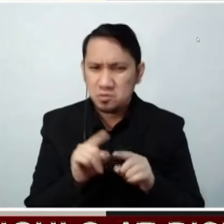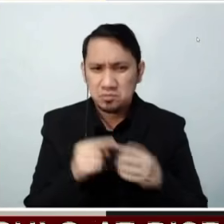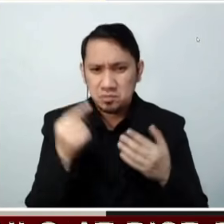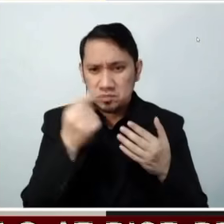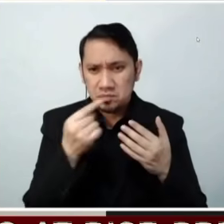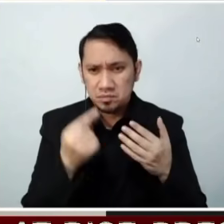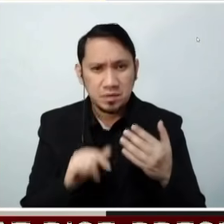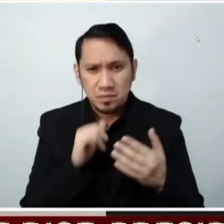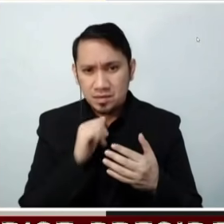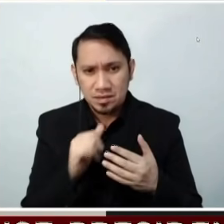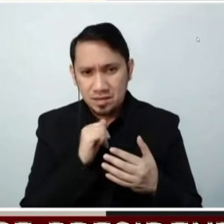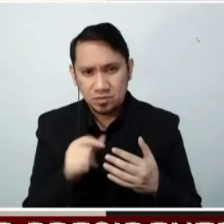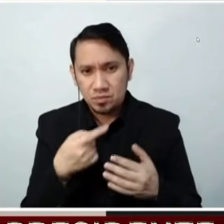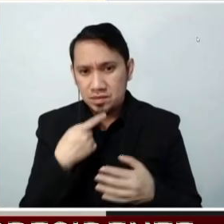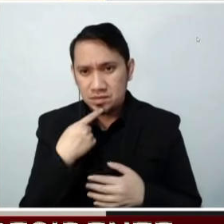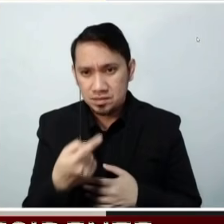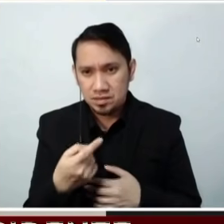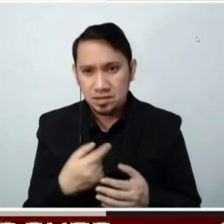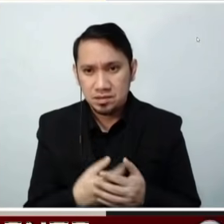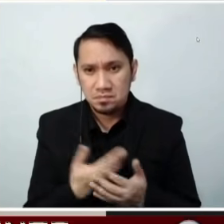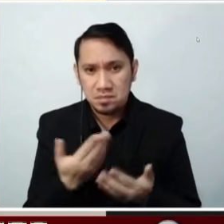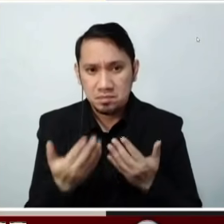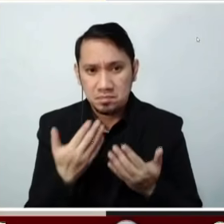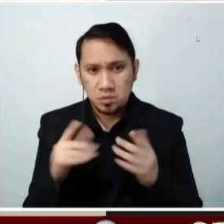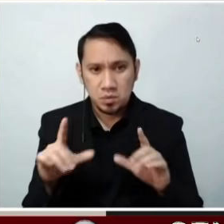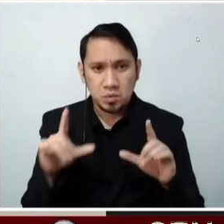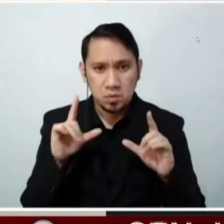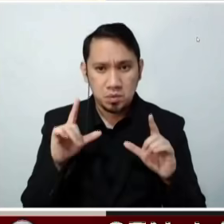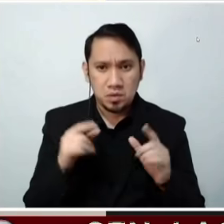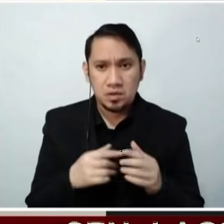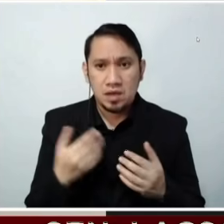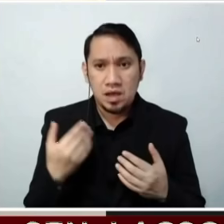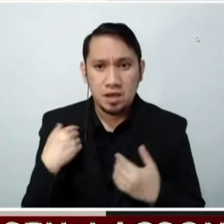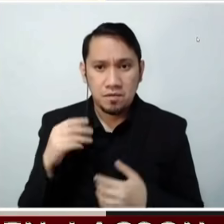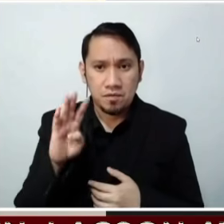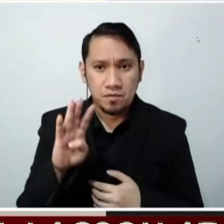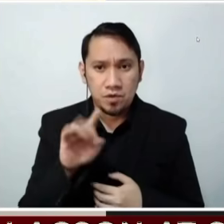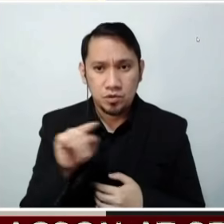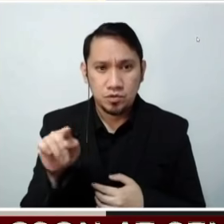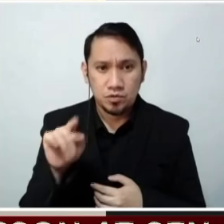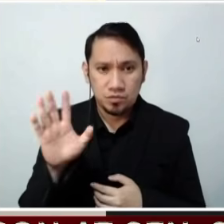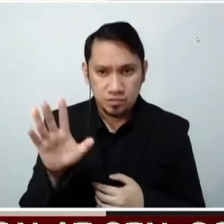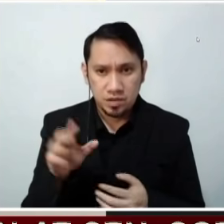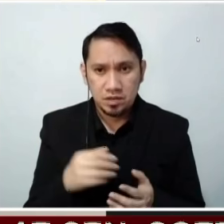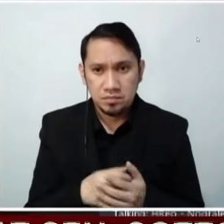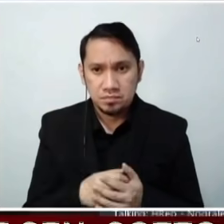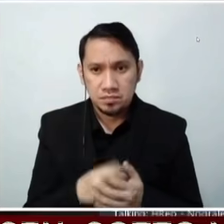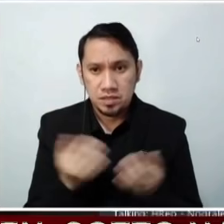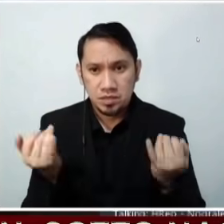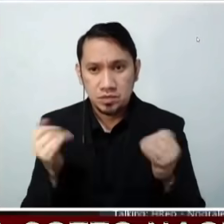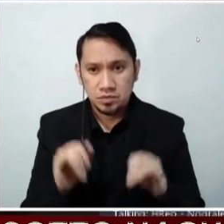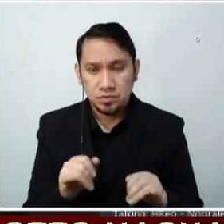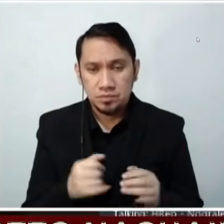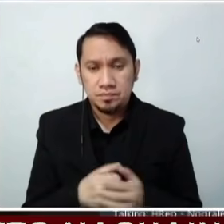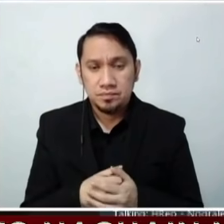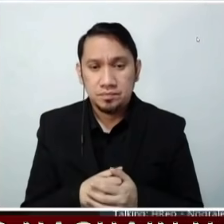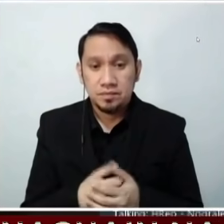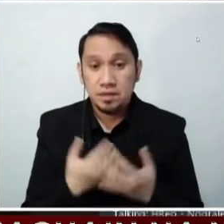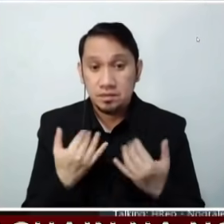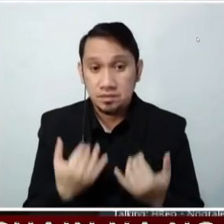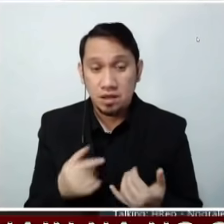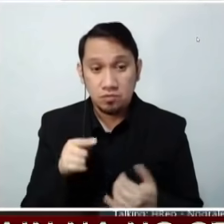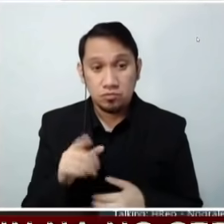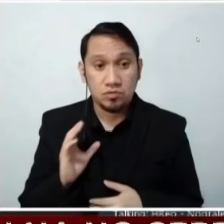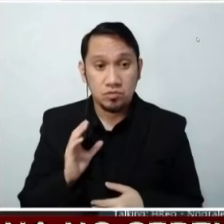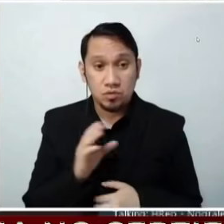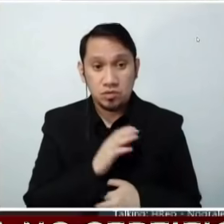ko na i-detalyahin, baka ikot niyo ako. Madami pa, around 4 to 5 allegations. Target ng Kamara na